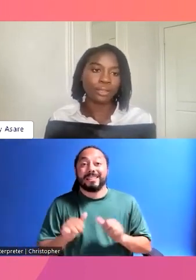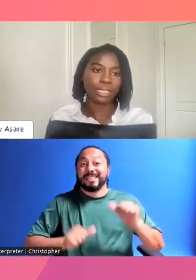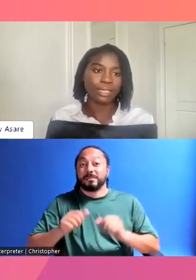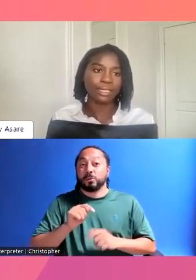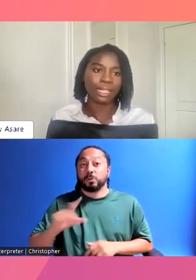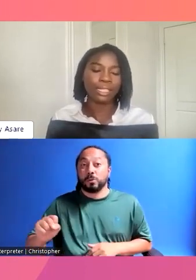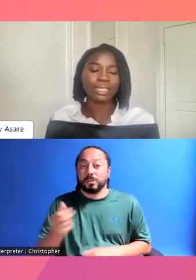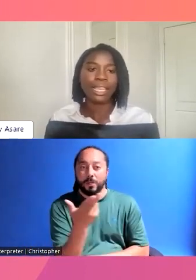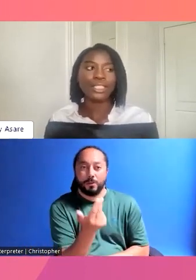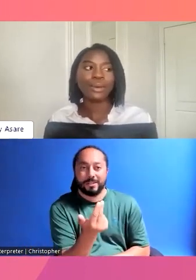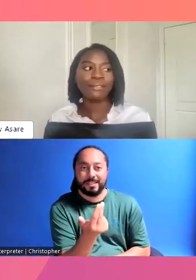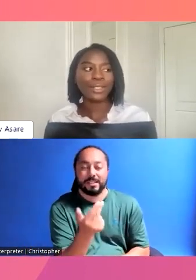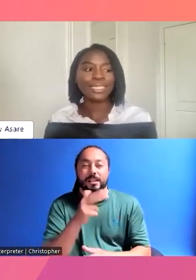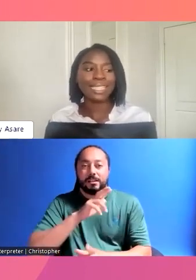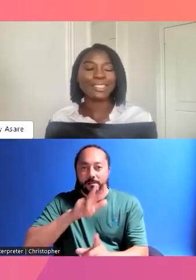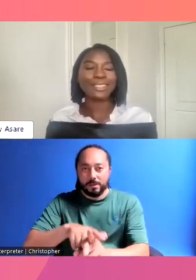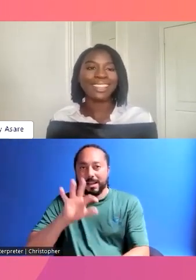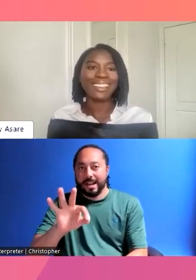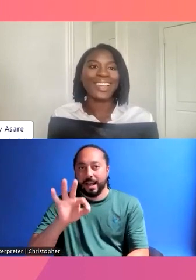et 13 outils